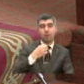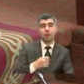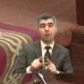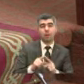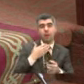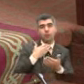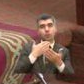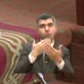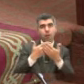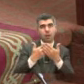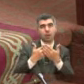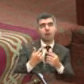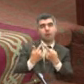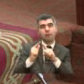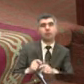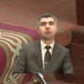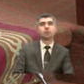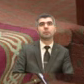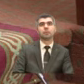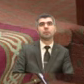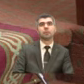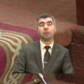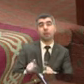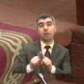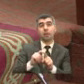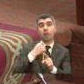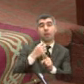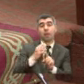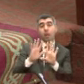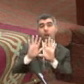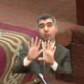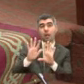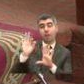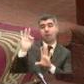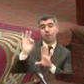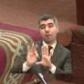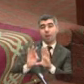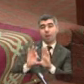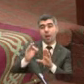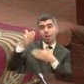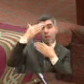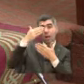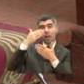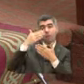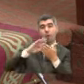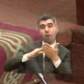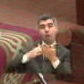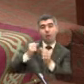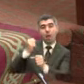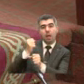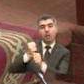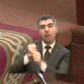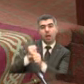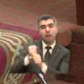الشكر وتقدير خاص لأكثر من 10% من ساكنة المغرب، والذين يعملون